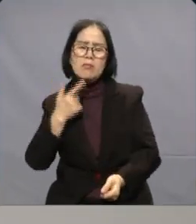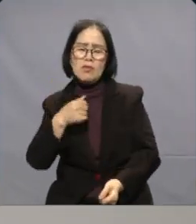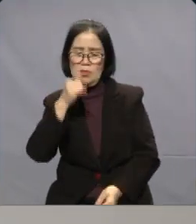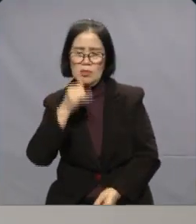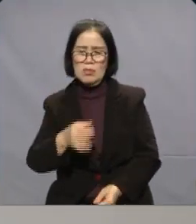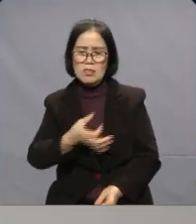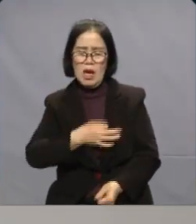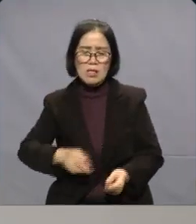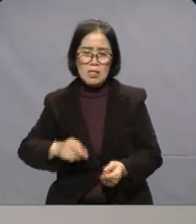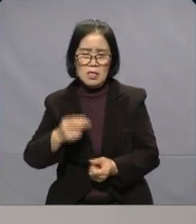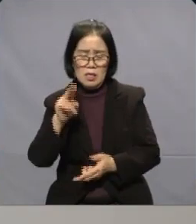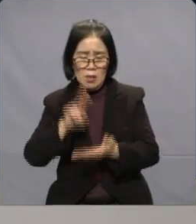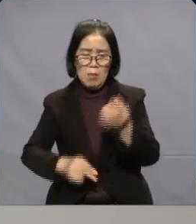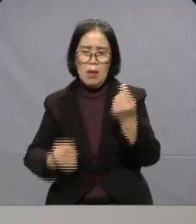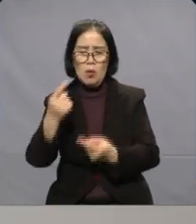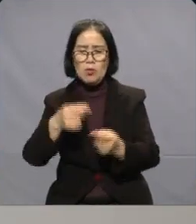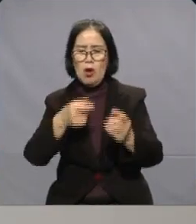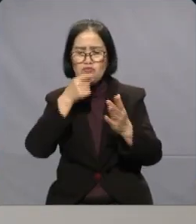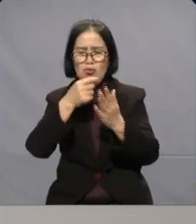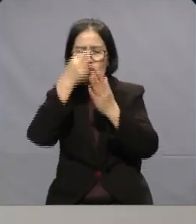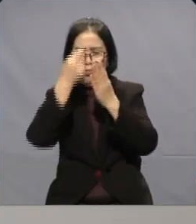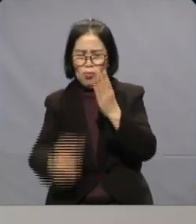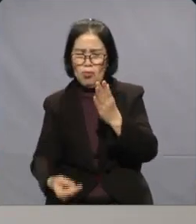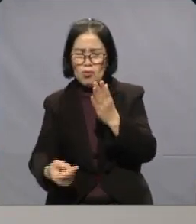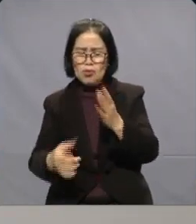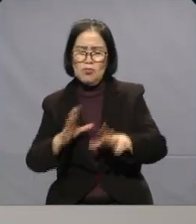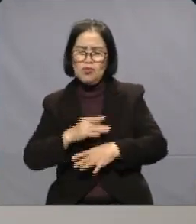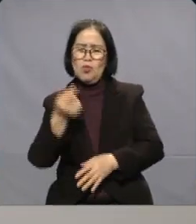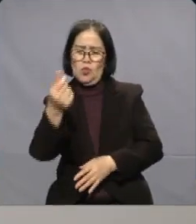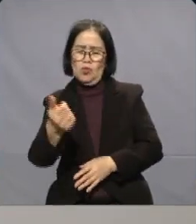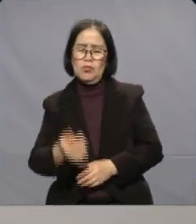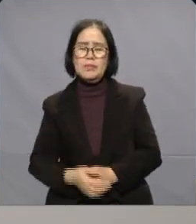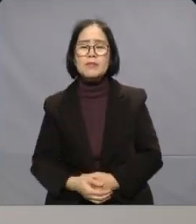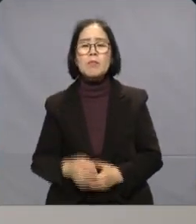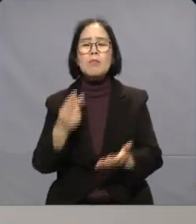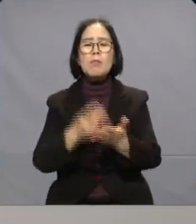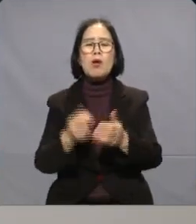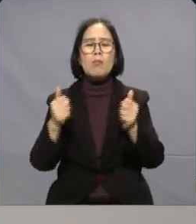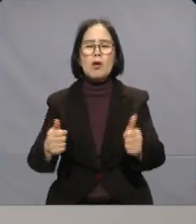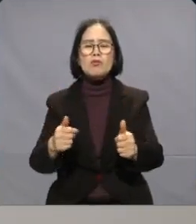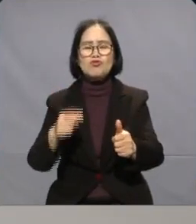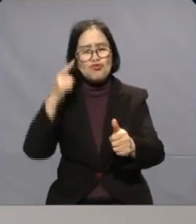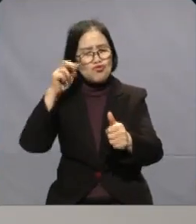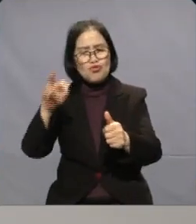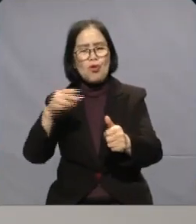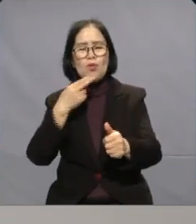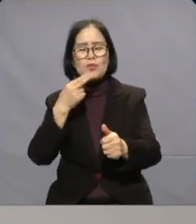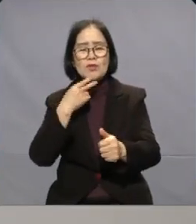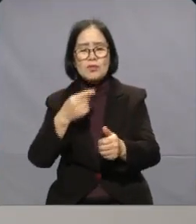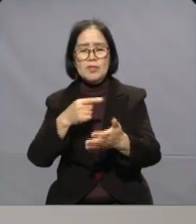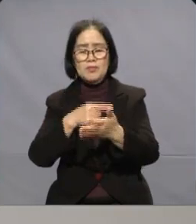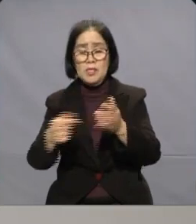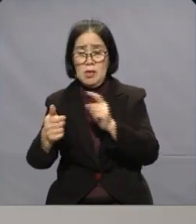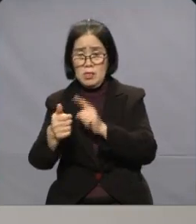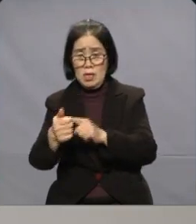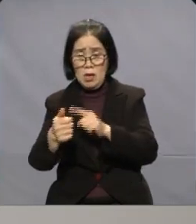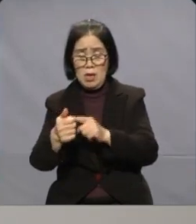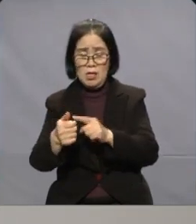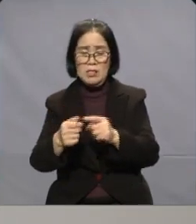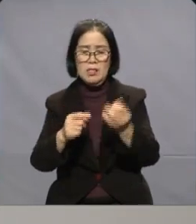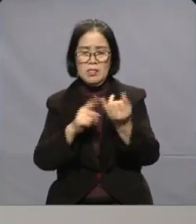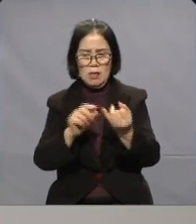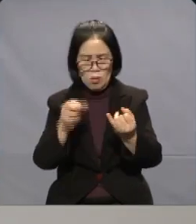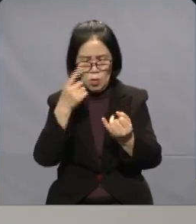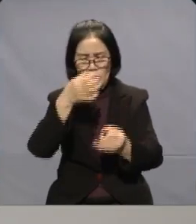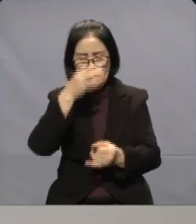장기 매매보단 물에 뛰어드는 게 덜 무섭지 않았을까. 하지만 법원은 추정하지 않죠. 피해자가 이은혜로 인해 힘들었다는